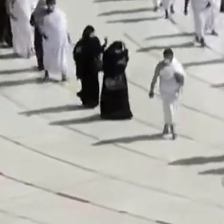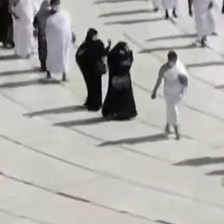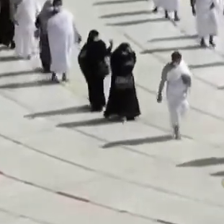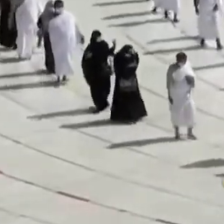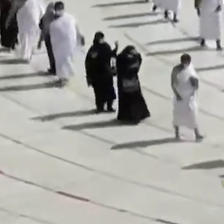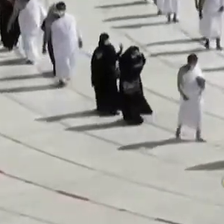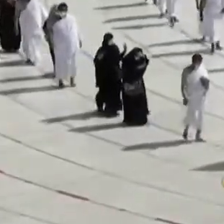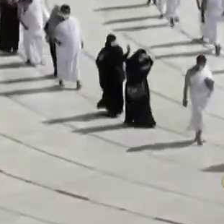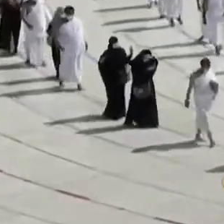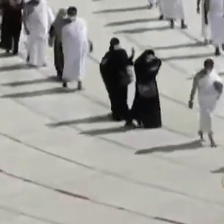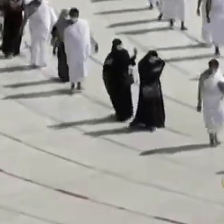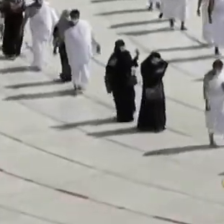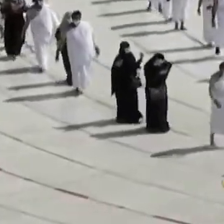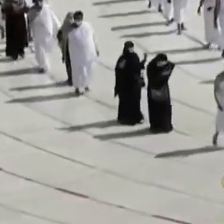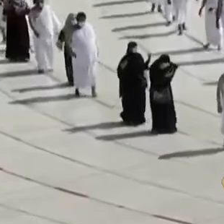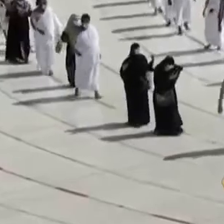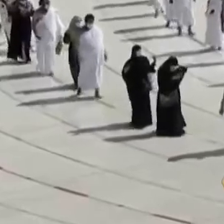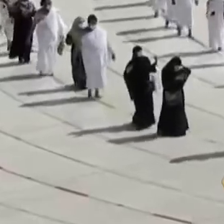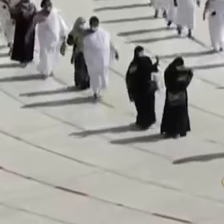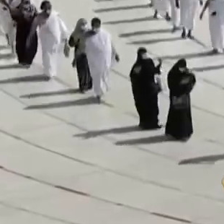الله أكبر،